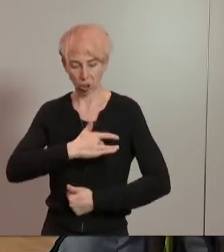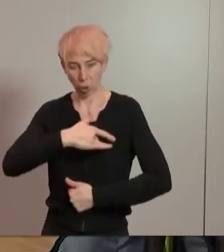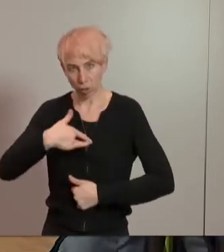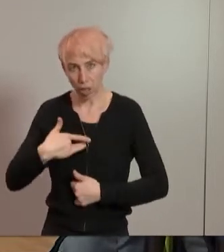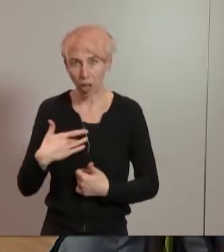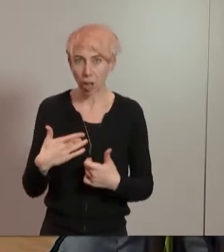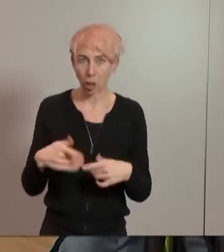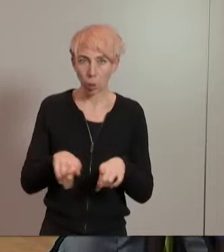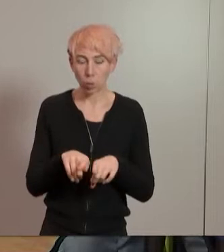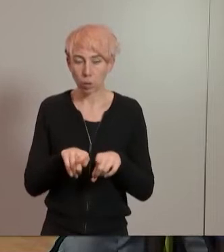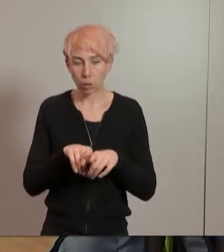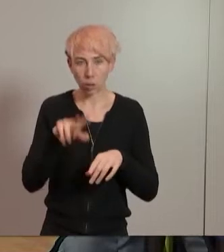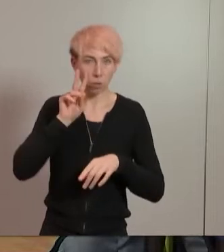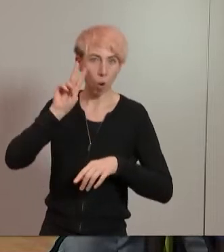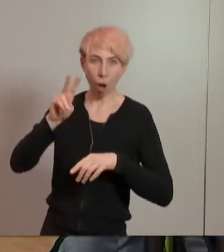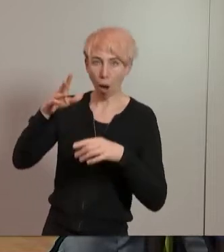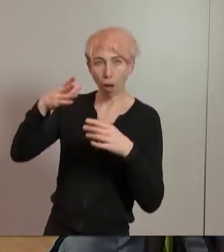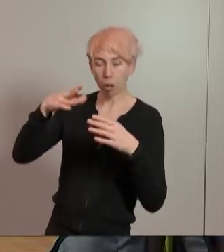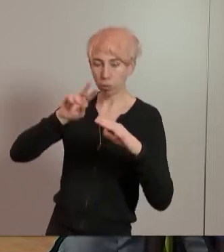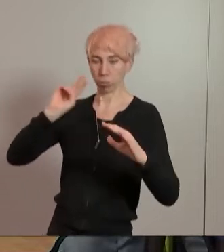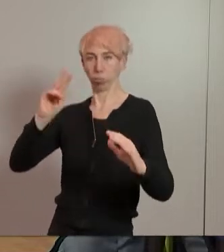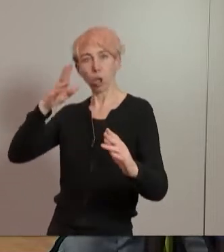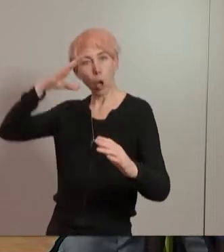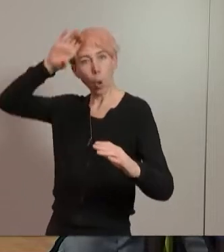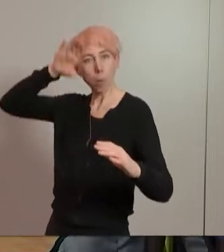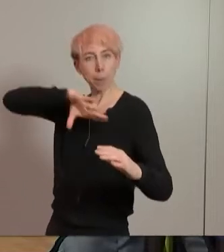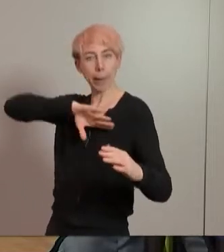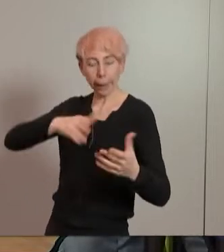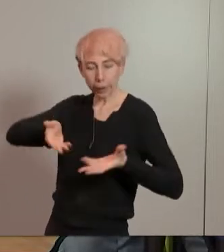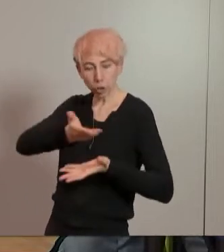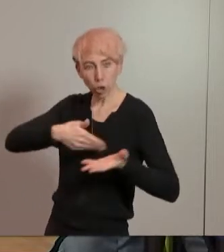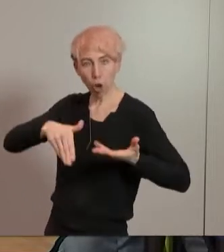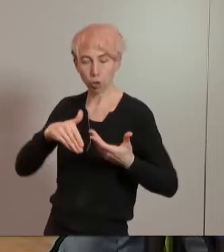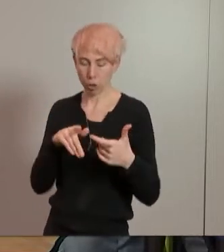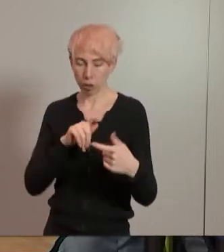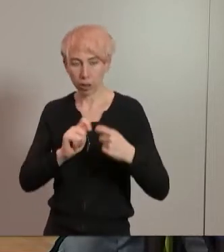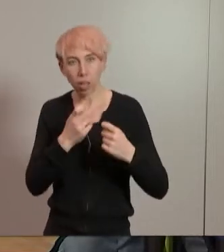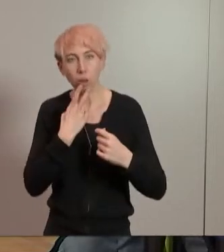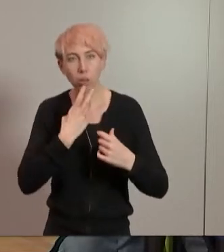l'accès à une vision européenne par des échanges, l'accès au dialogue citoyen.